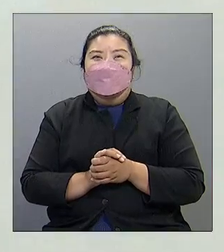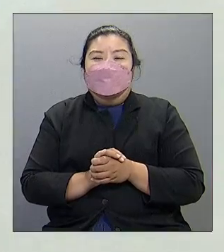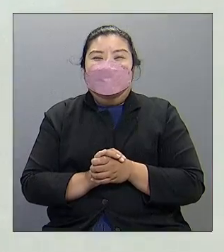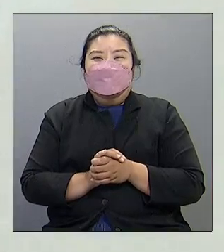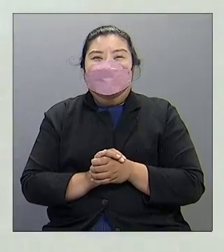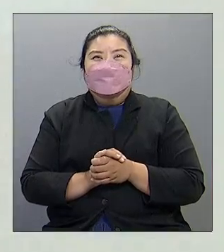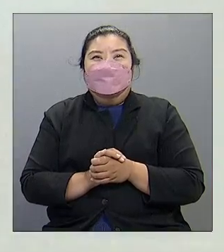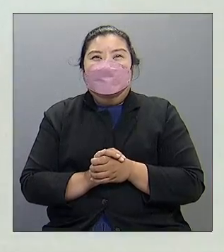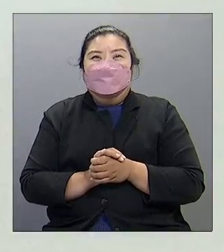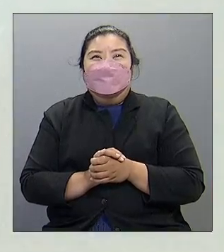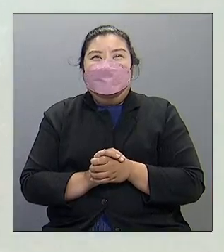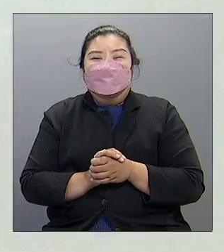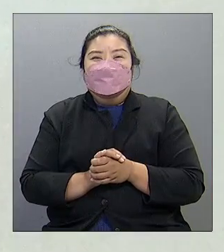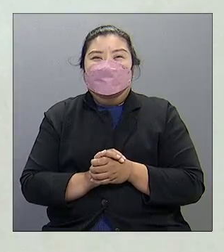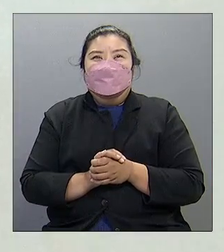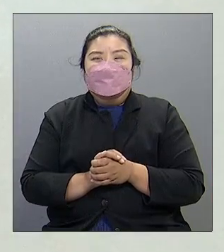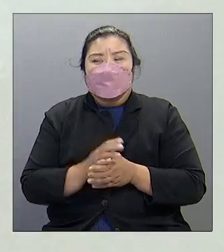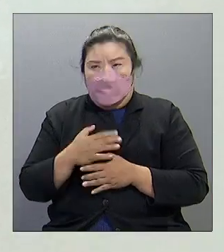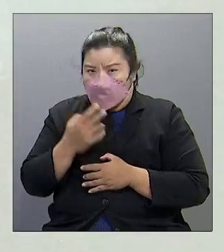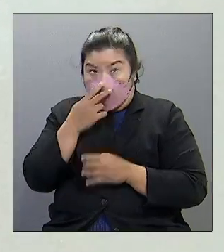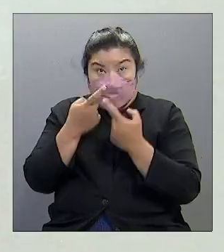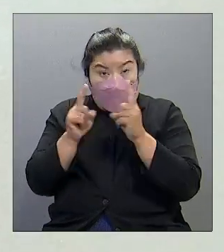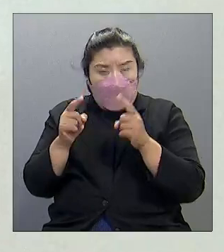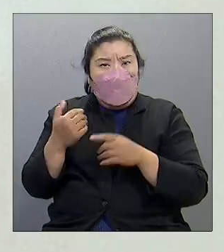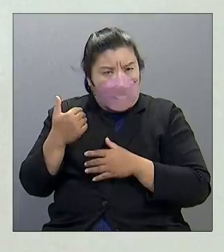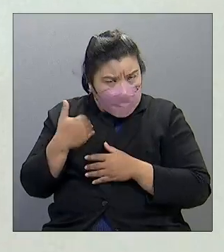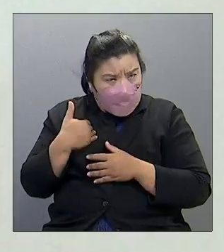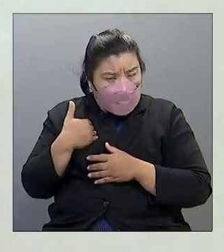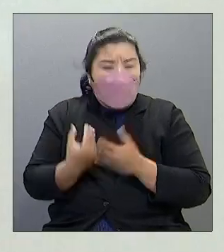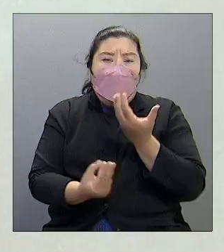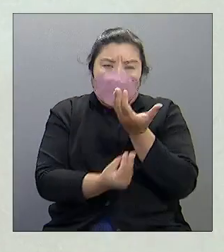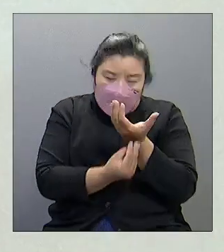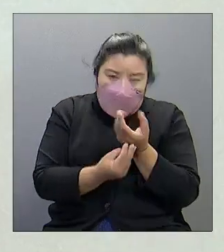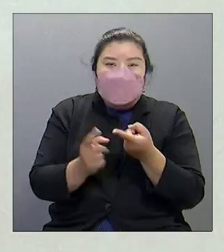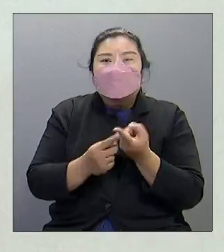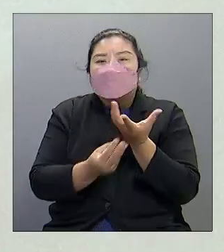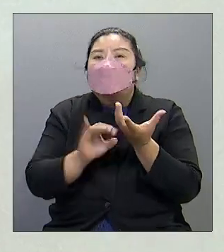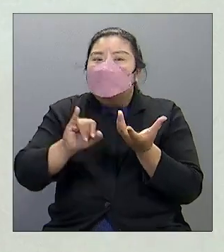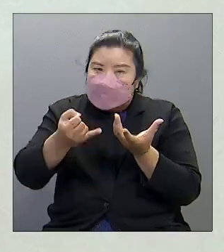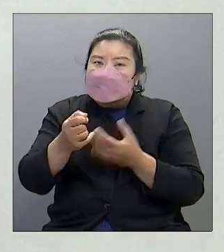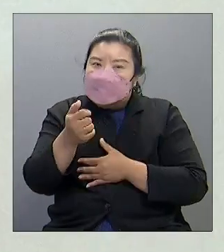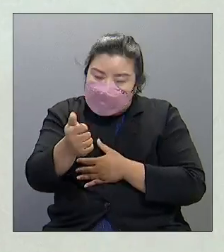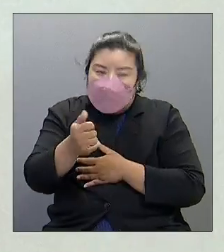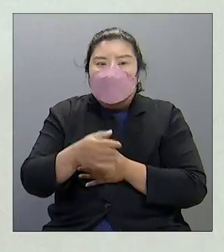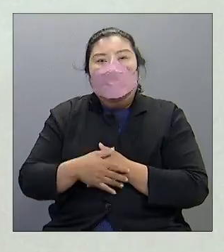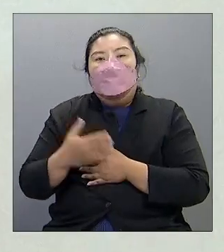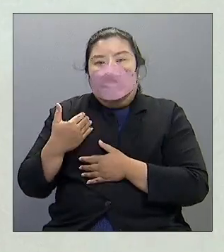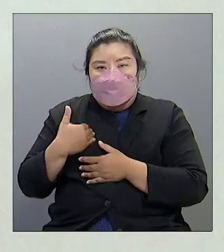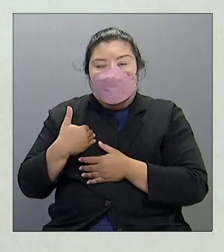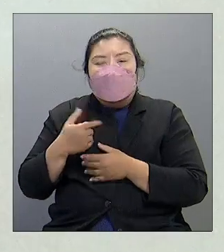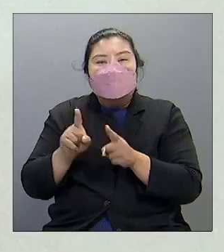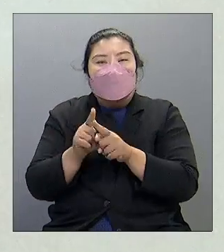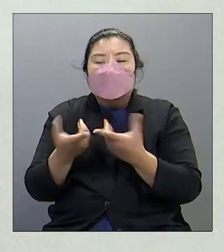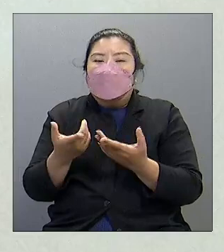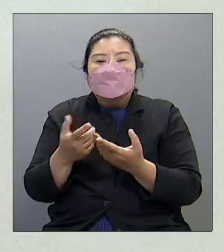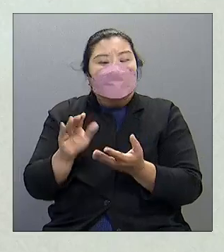หรอวแปลกดีนะครบผมเองเคยเห็นตะนอไม้ที่อยู่ในแก้งนต้มจือใช่หออยู่ใน หอมโน๊ะหรอ